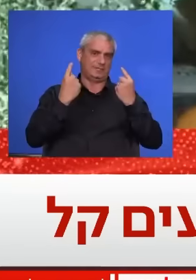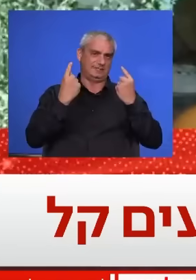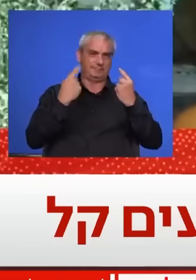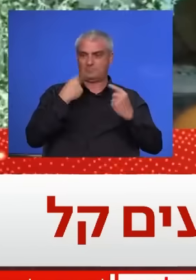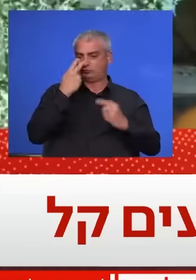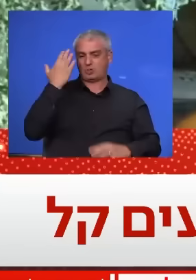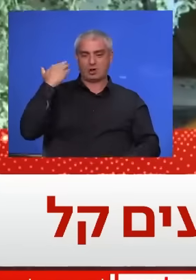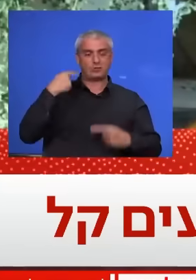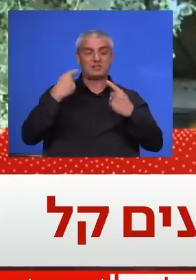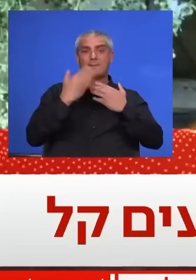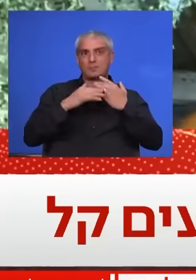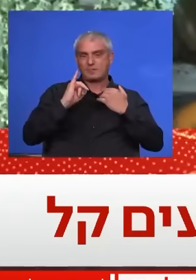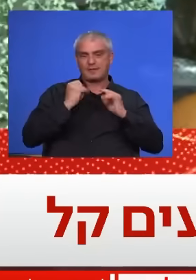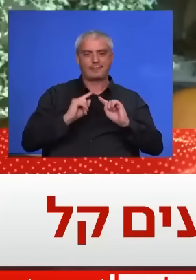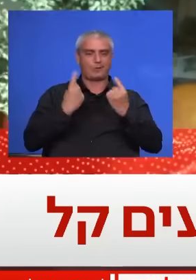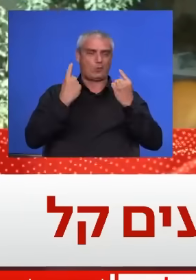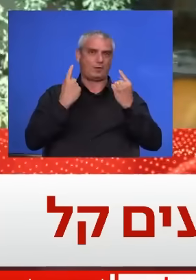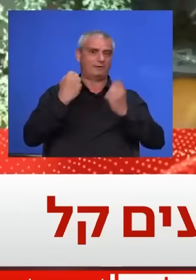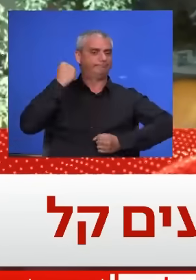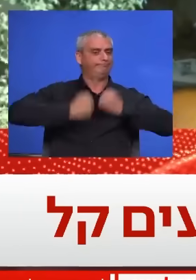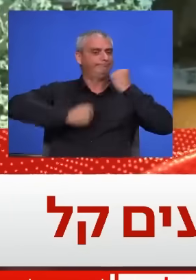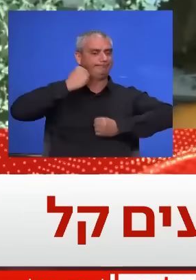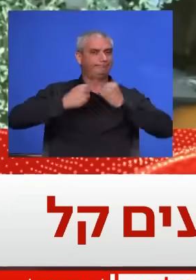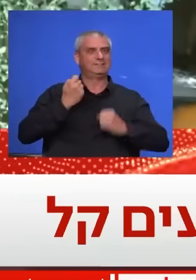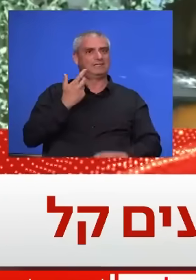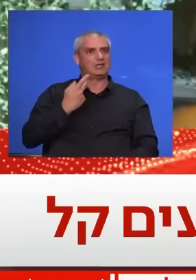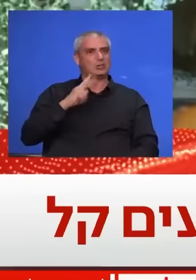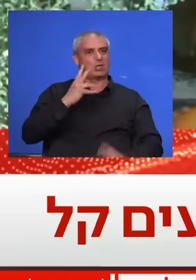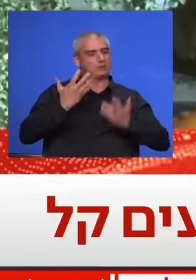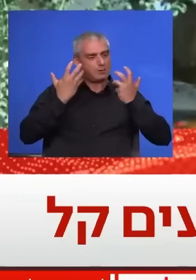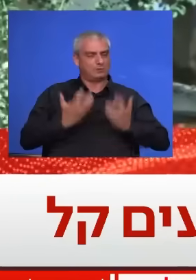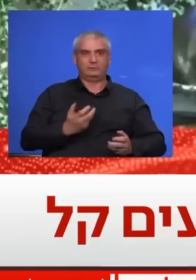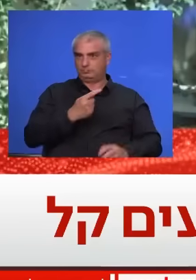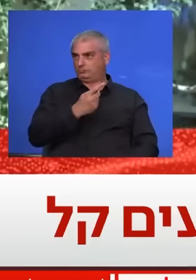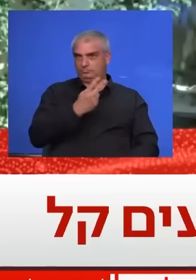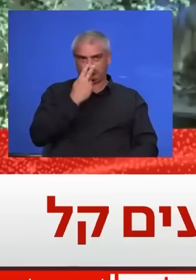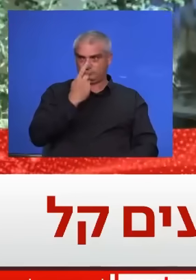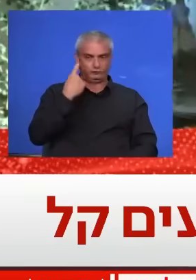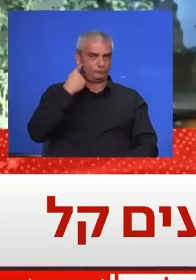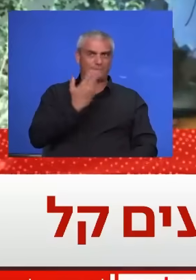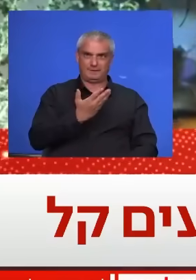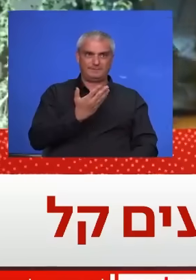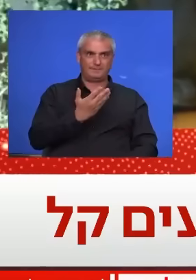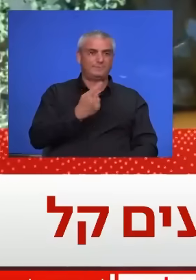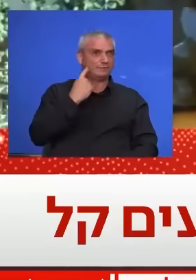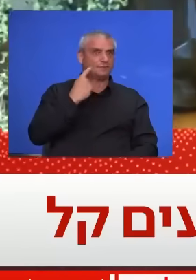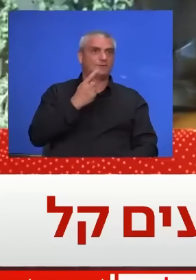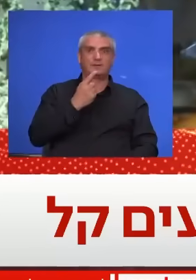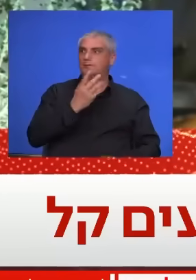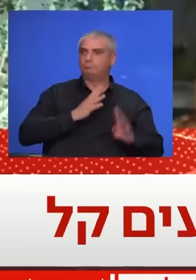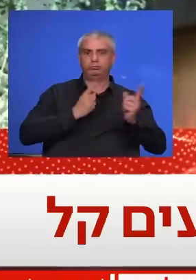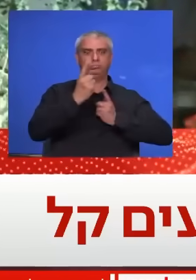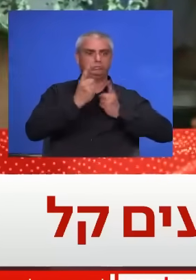כן מתרחש כאן. תקיפות שהן קצת יותר מסיביות, אתם איתי פה, אתם שומעים. אתם שומעים את הארטילריה מאוד חזקה. זהו, ואם